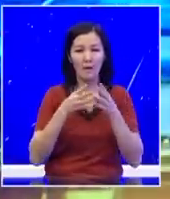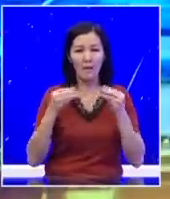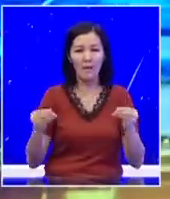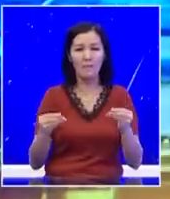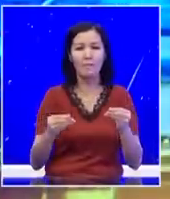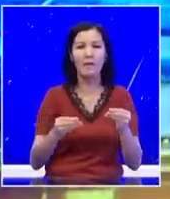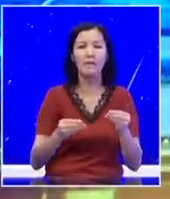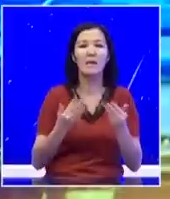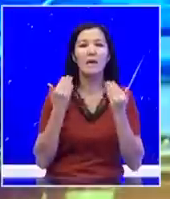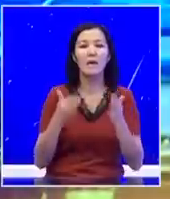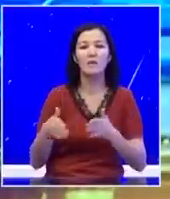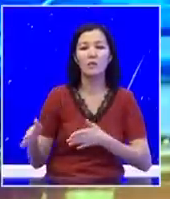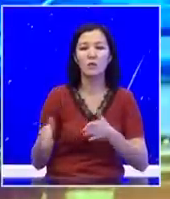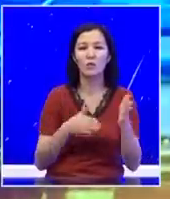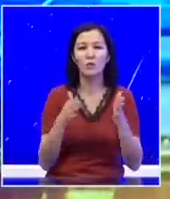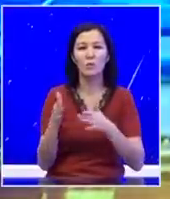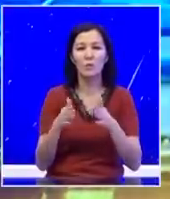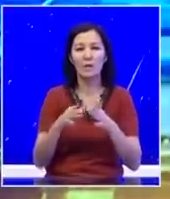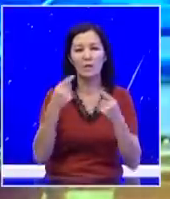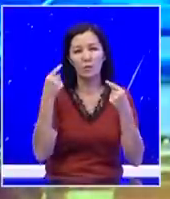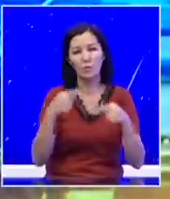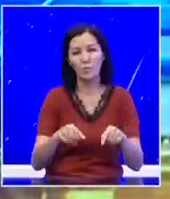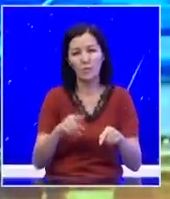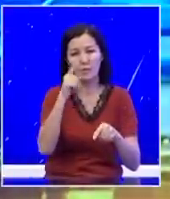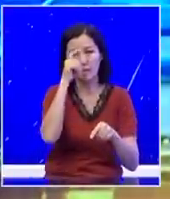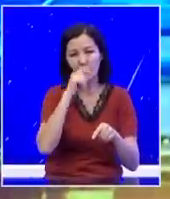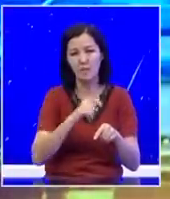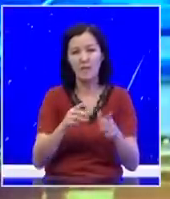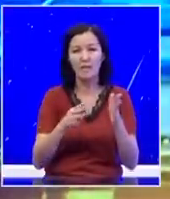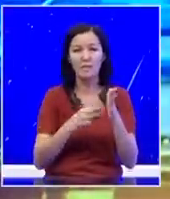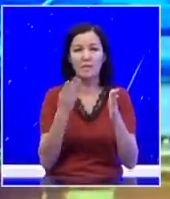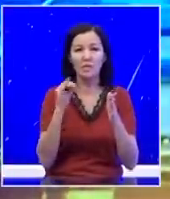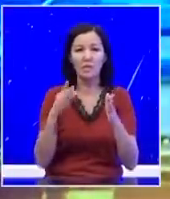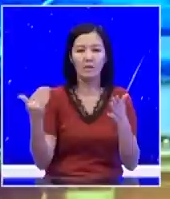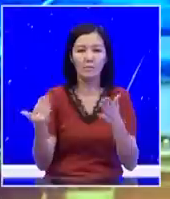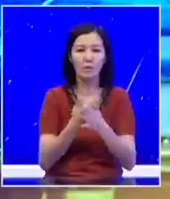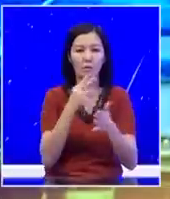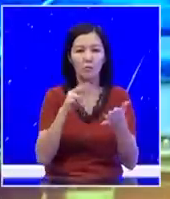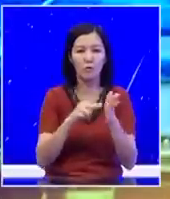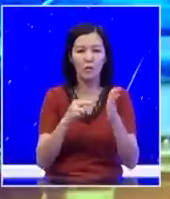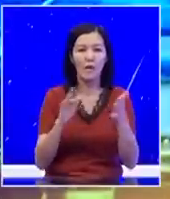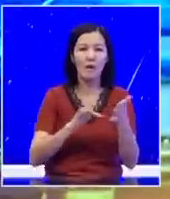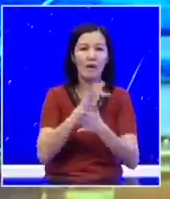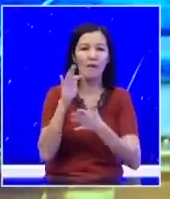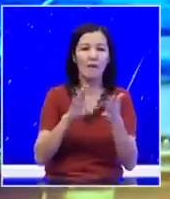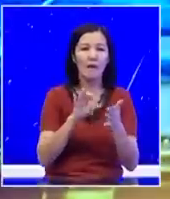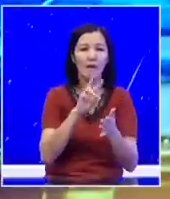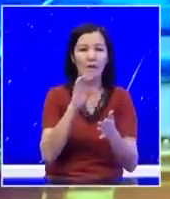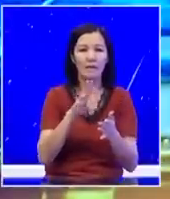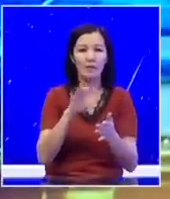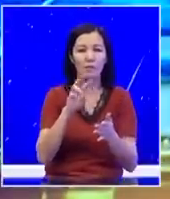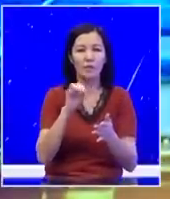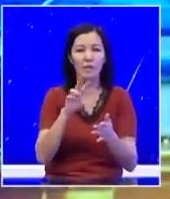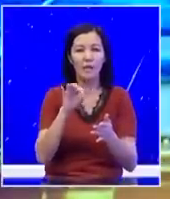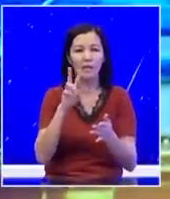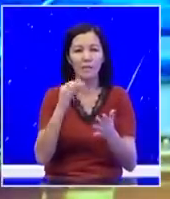қар ергеніне кейін сапасы мүлдені шарлаған. Биыл 8 шақырымын жаңарту жоспарланыпты. Қалаға қарасты Еркін, Өтенай, Ынтымақ